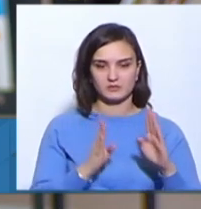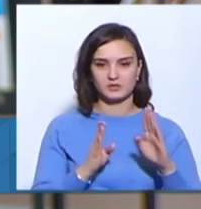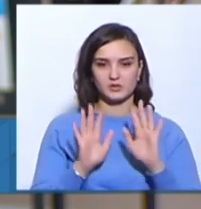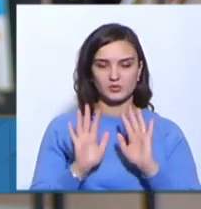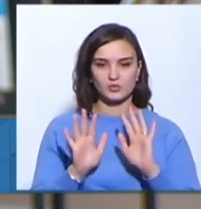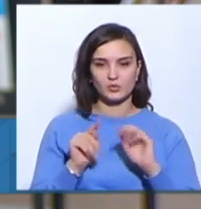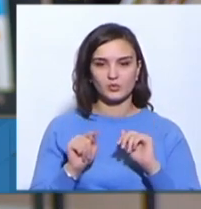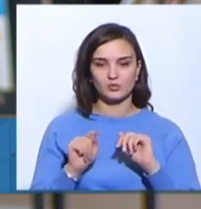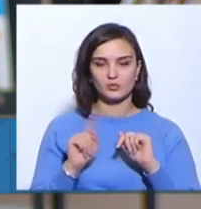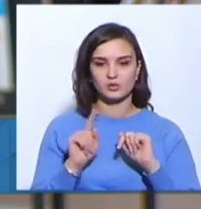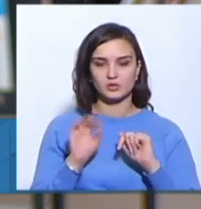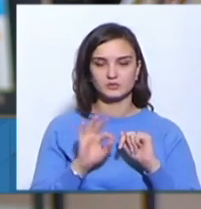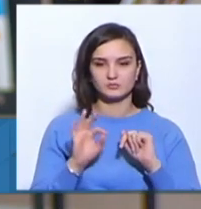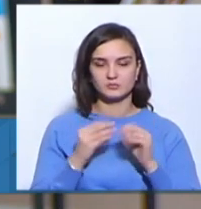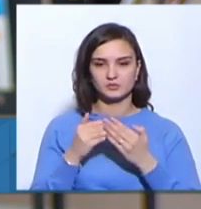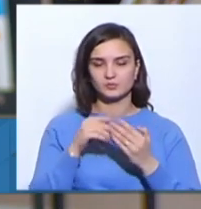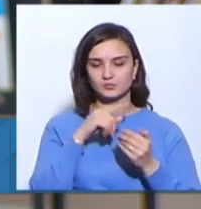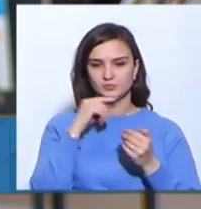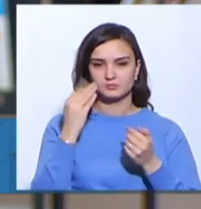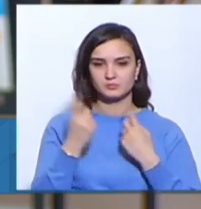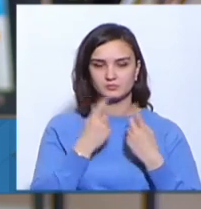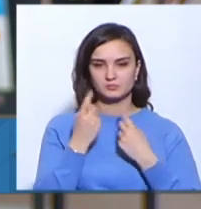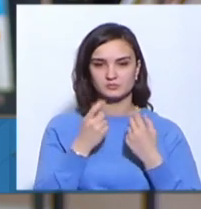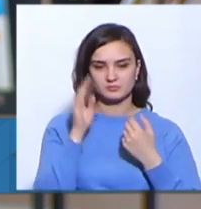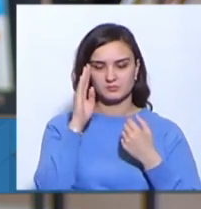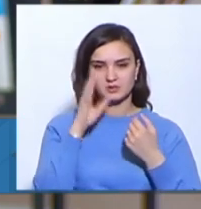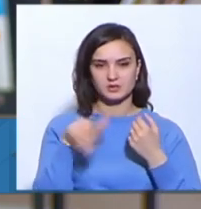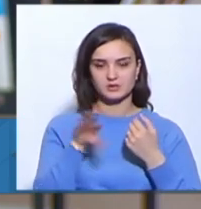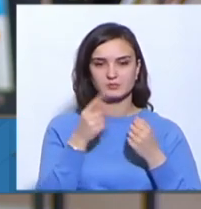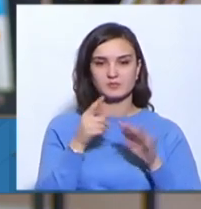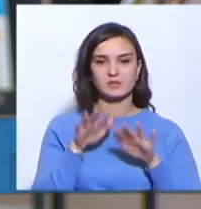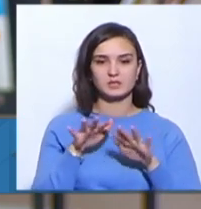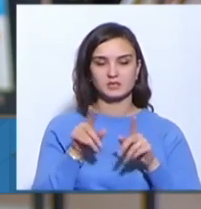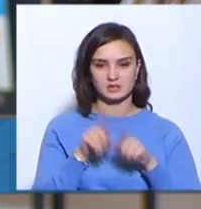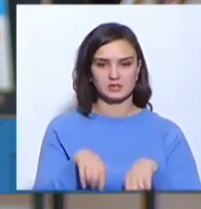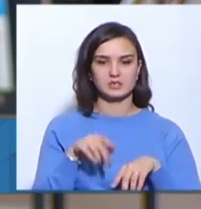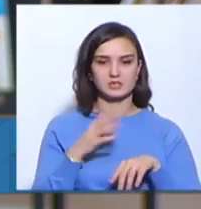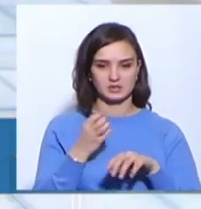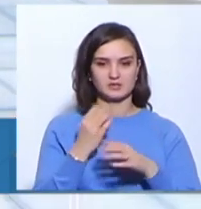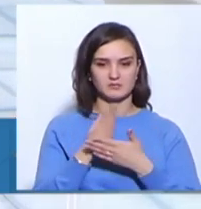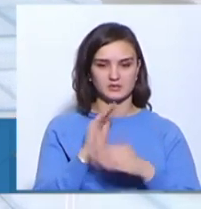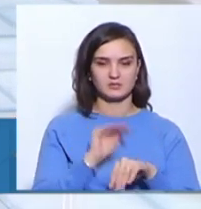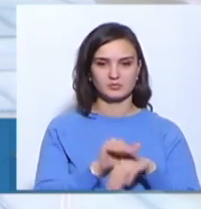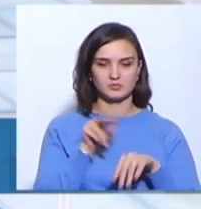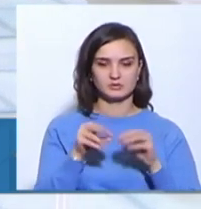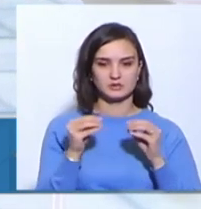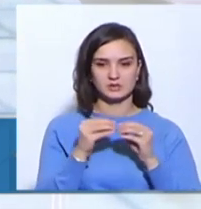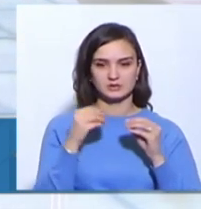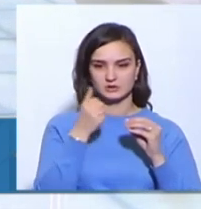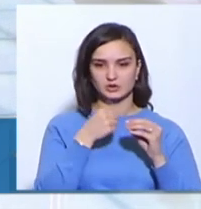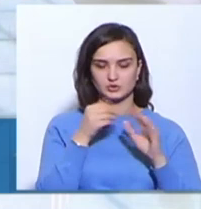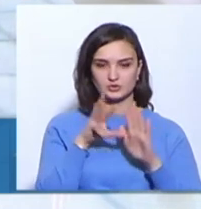ხოლო მაგალითად რუსების მონაცემებით მამაკაცებში პირველ ადგილზეც კი დაფიქსირდა 2010